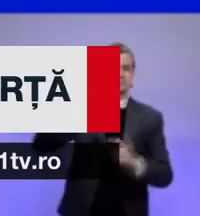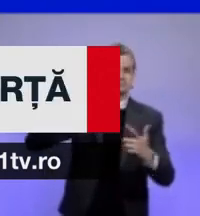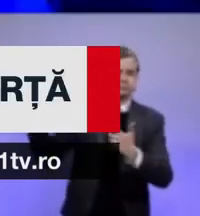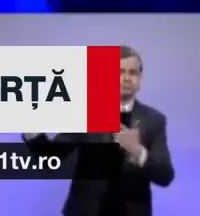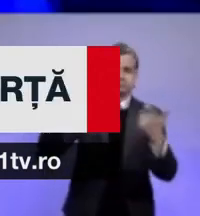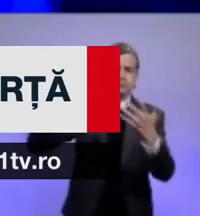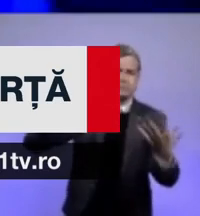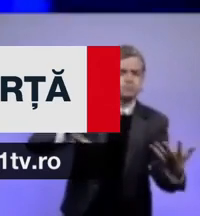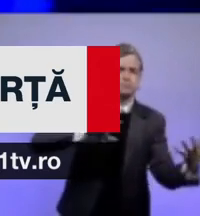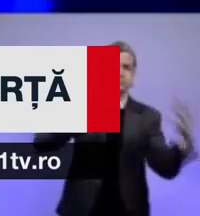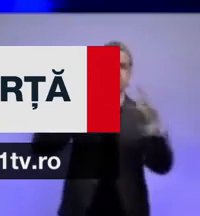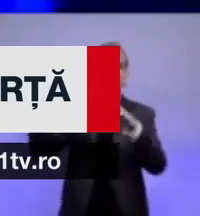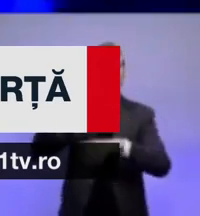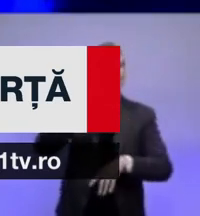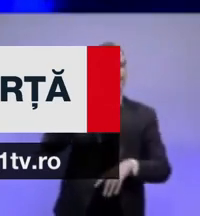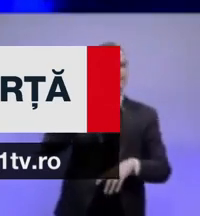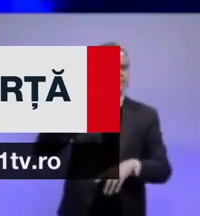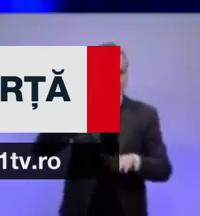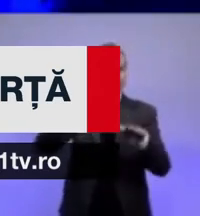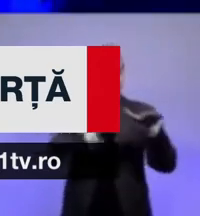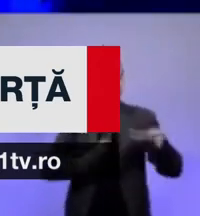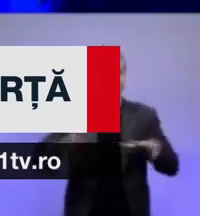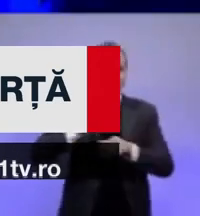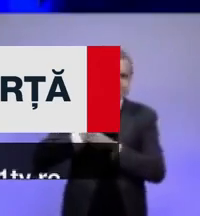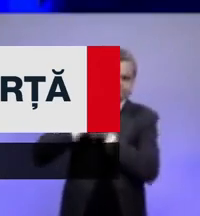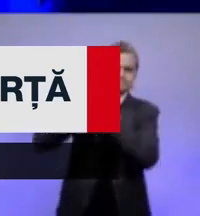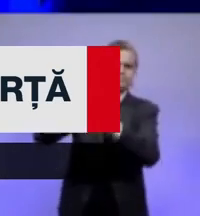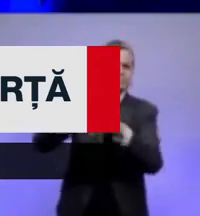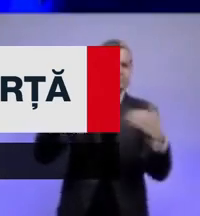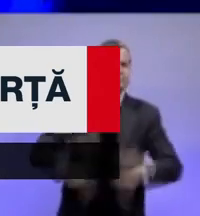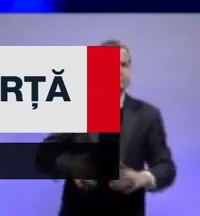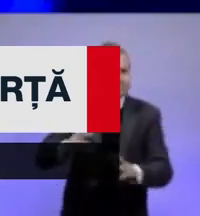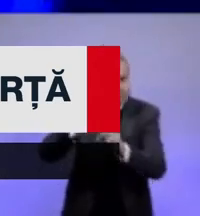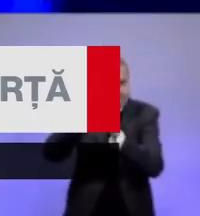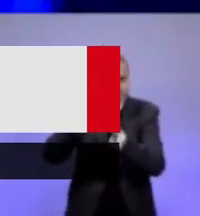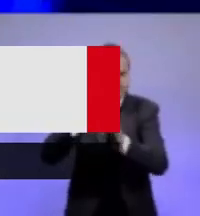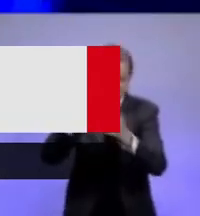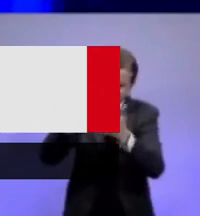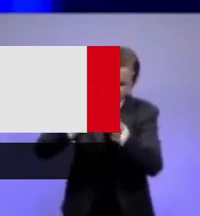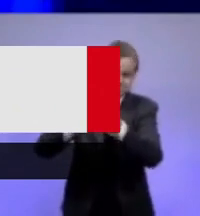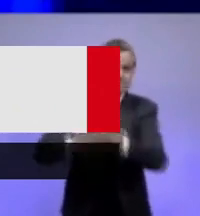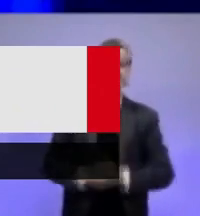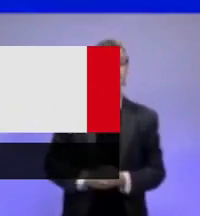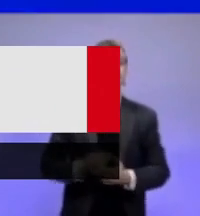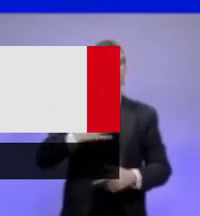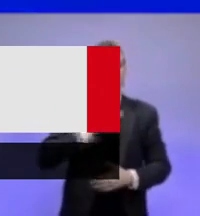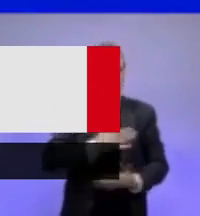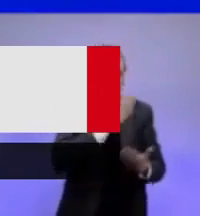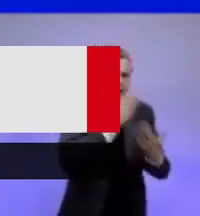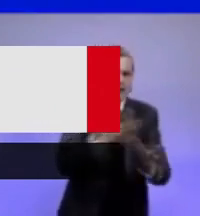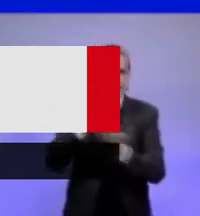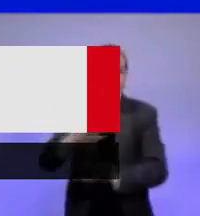PPE-ul a dat dovadă de un leadership extrem de pragmatic și mulțumesc președintei Ursula von der